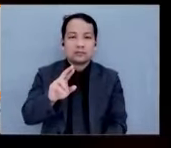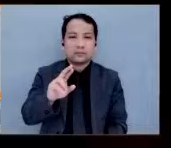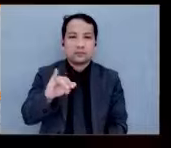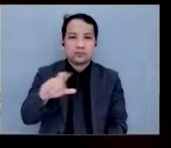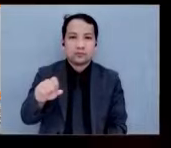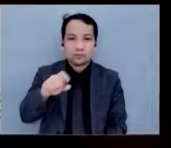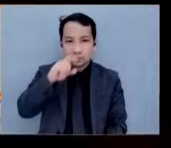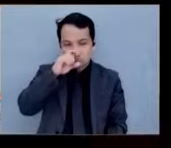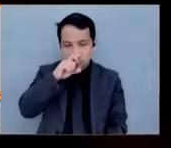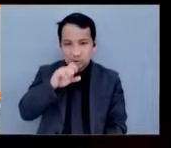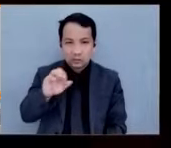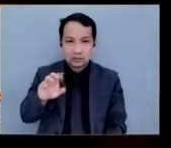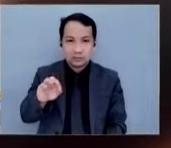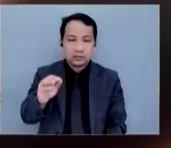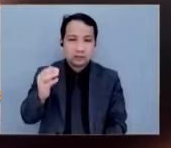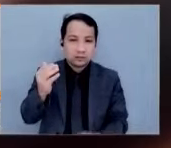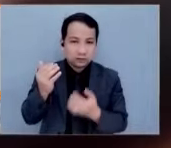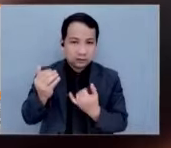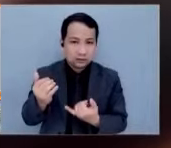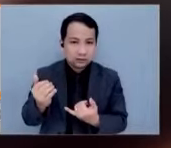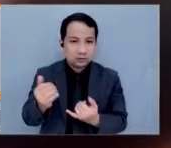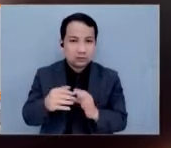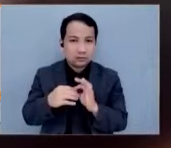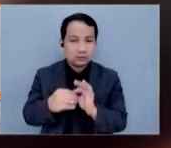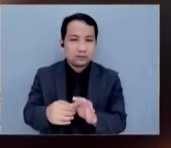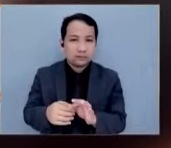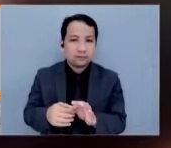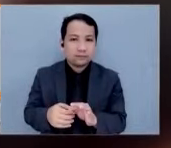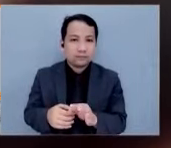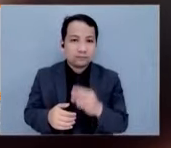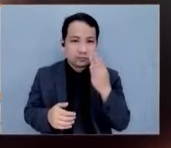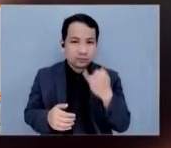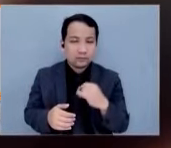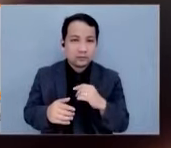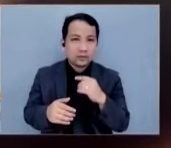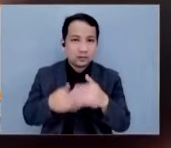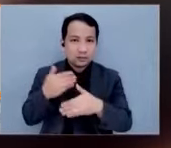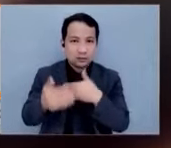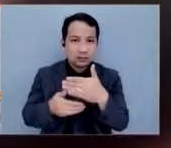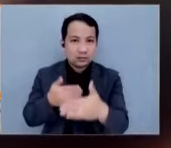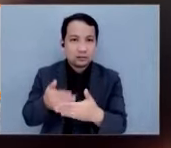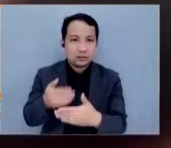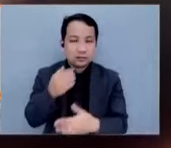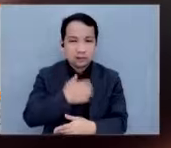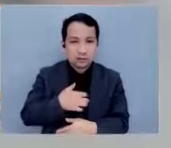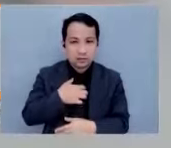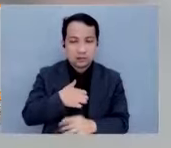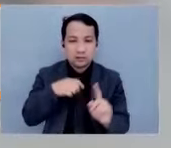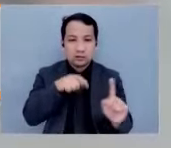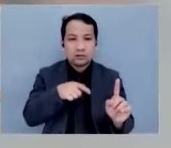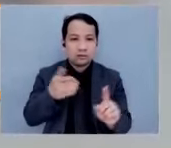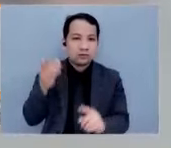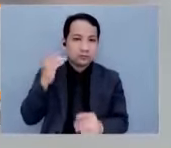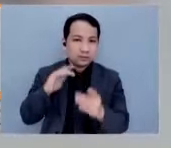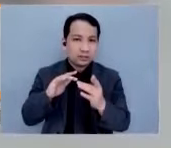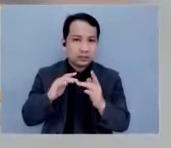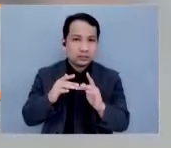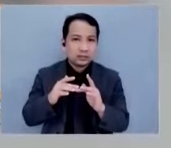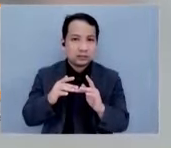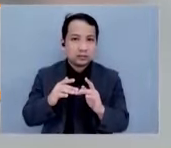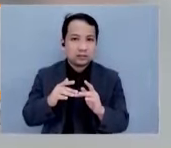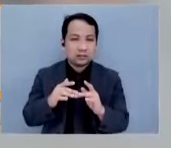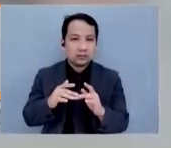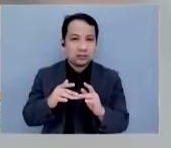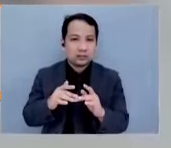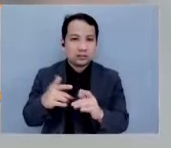anyos. Pero sa pagkakataong ito, dahil na yan sa sunod-sunod na reklamo mula sa netizens. Nananakit na